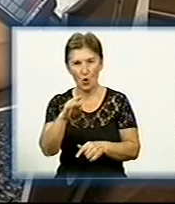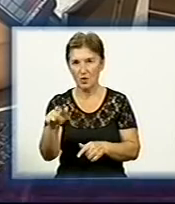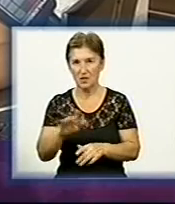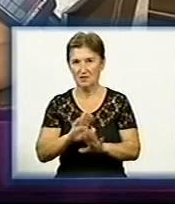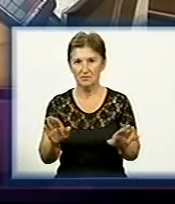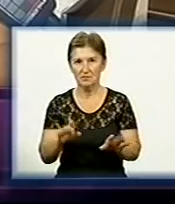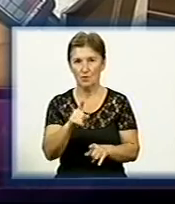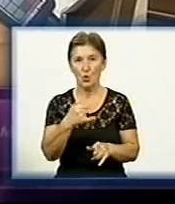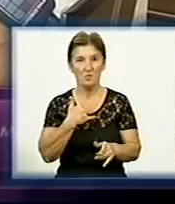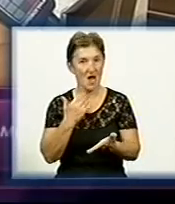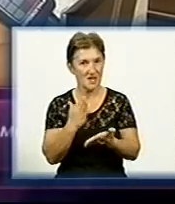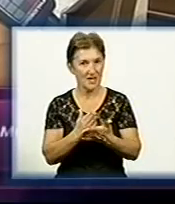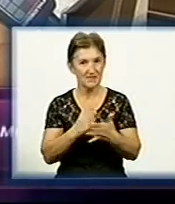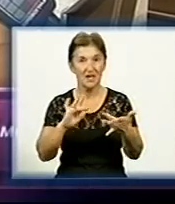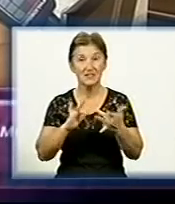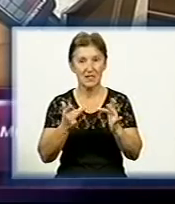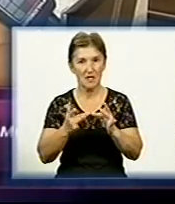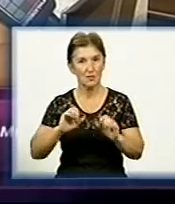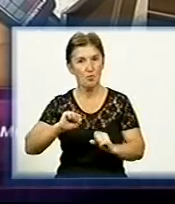есть интернет-подруга,